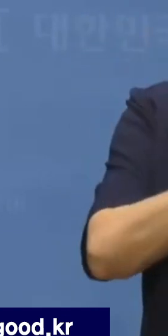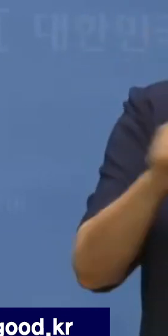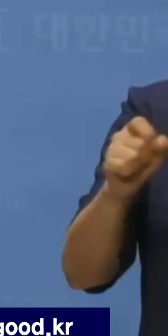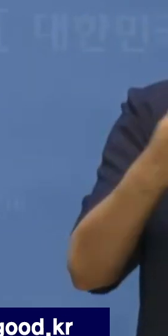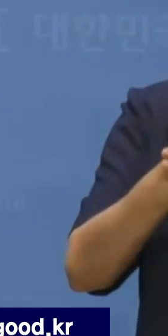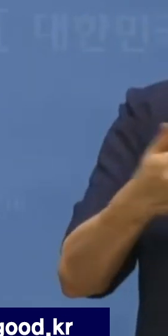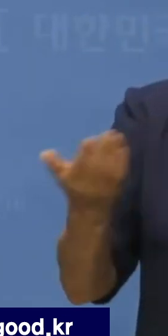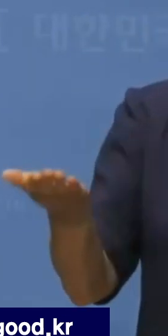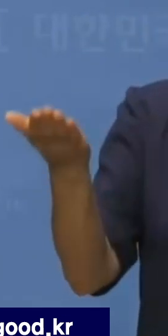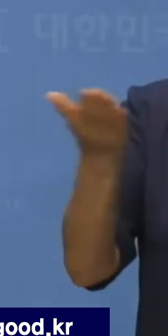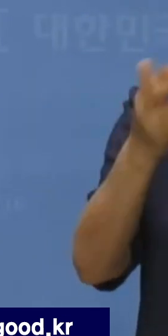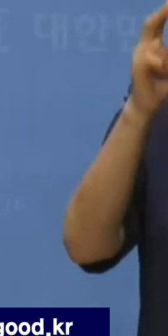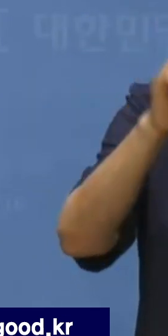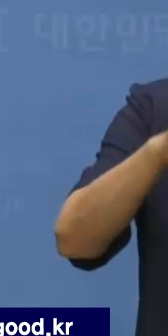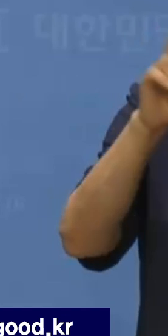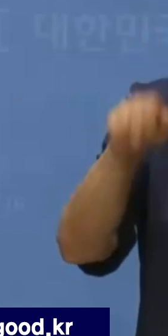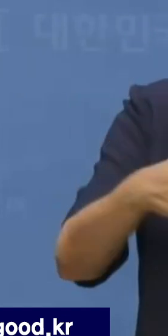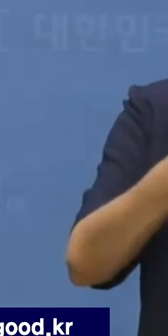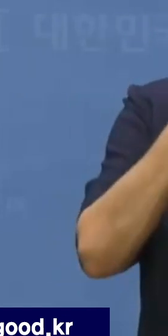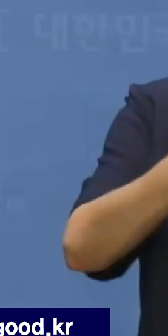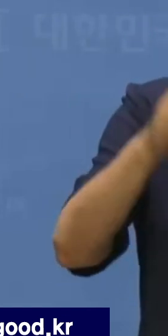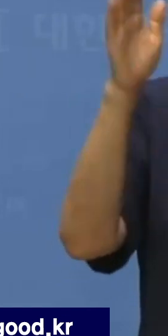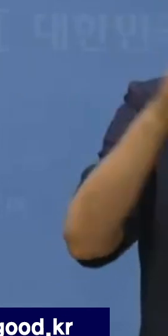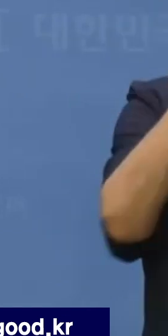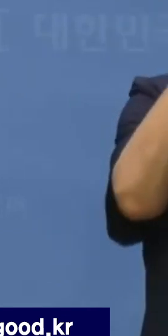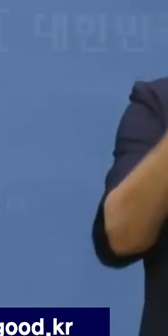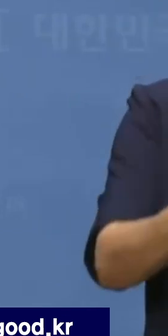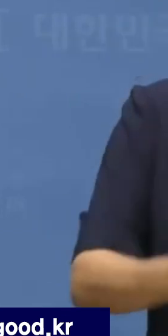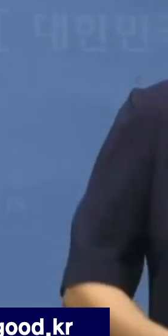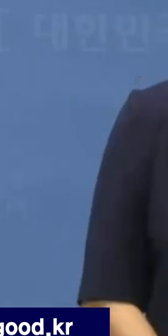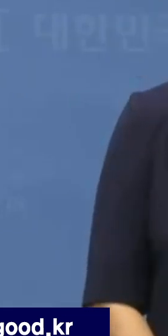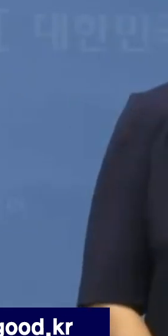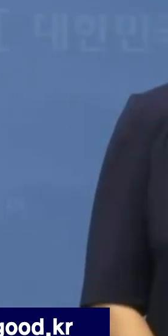대외협력특별보좌관직을 사퇴하고 피해 학생들에게 사과하십시오.